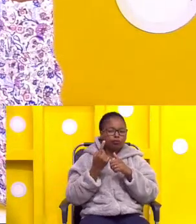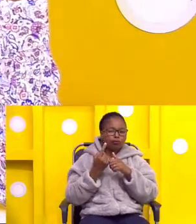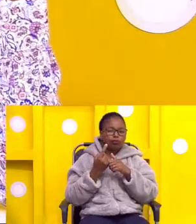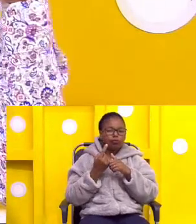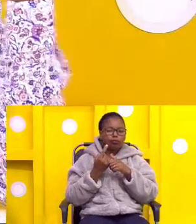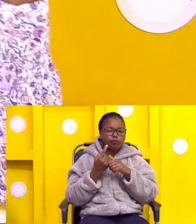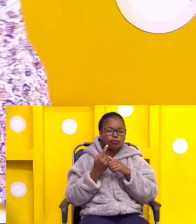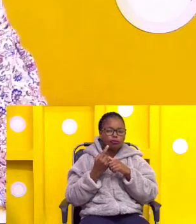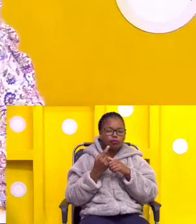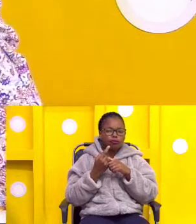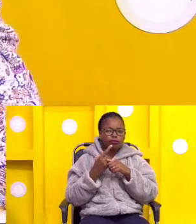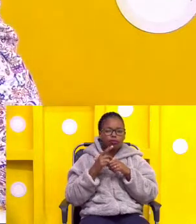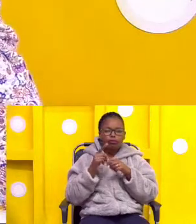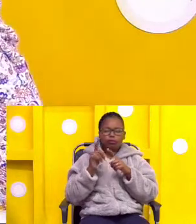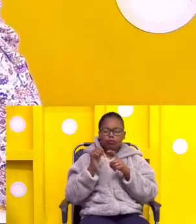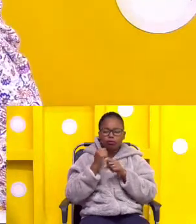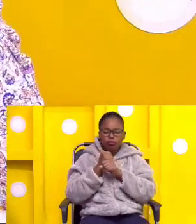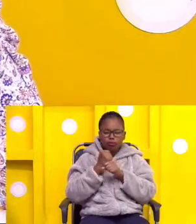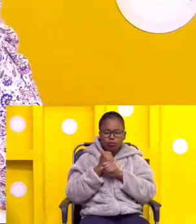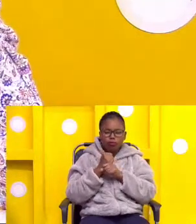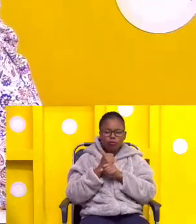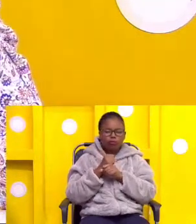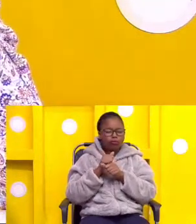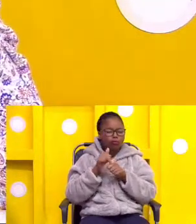maroro dinguri ici ni iraruta wira wega